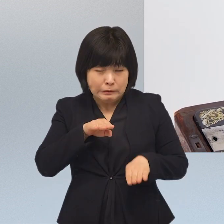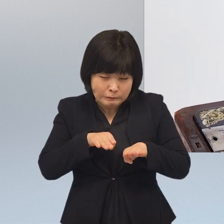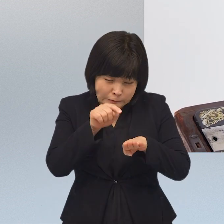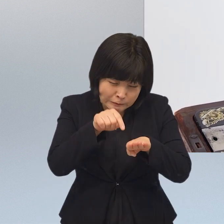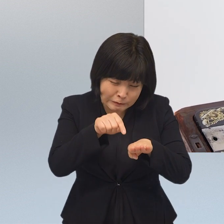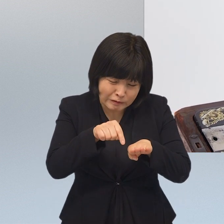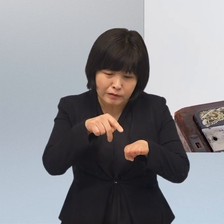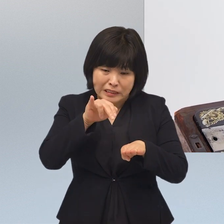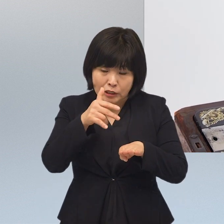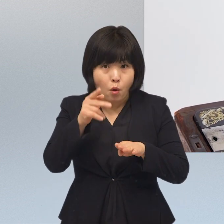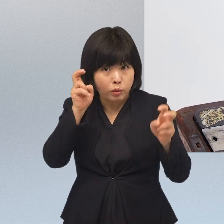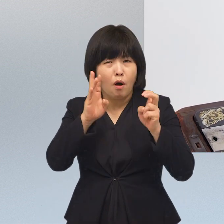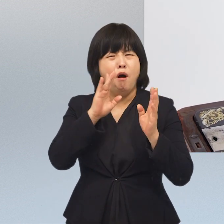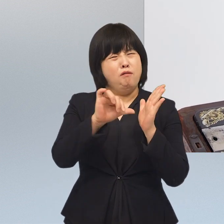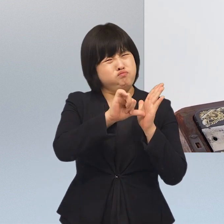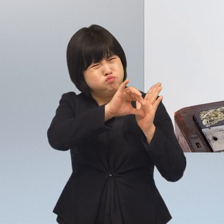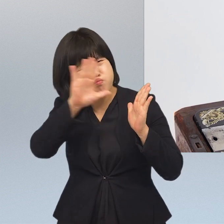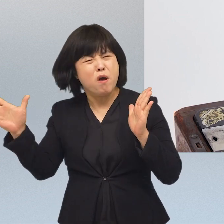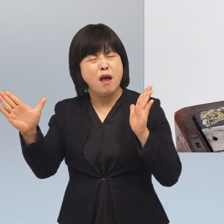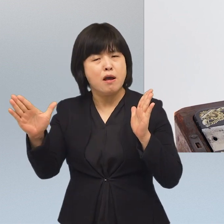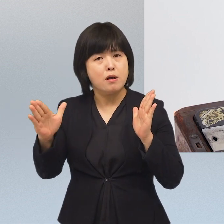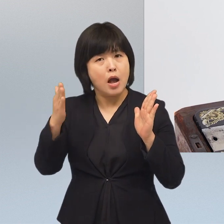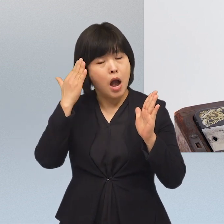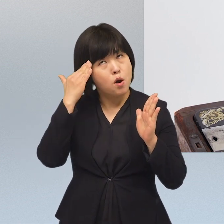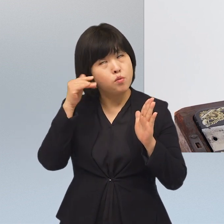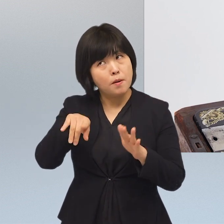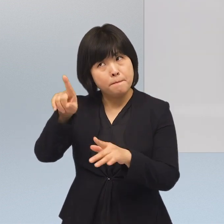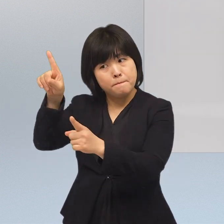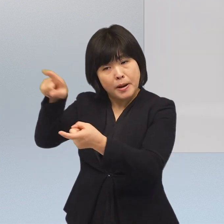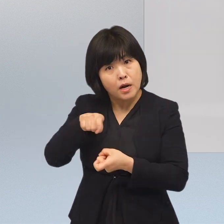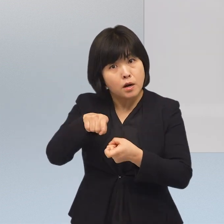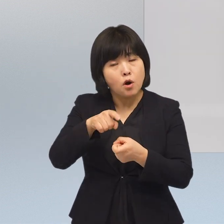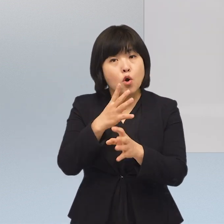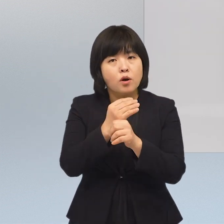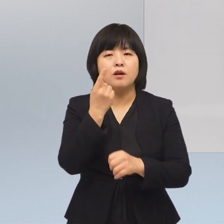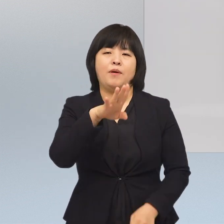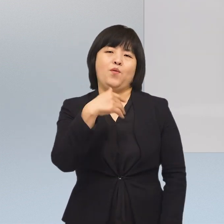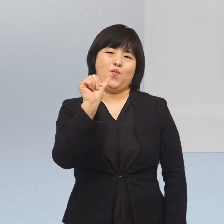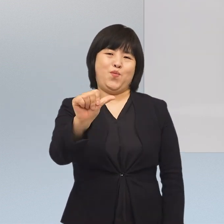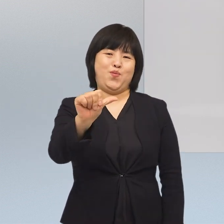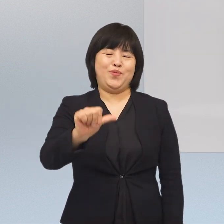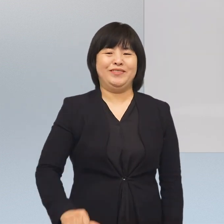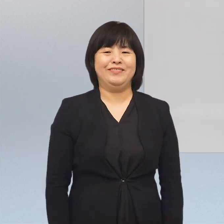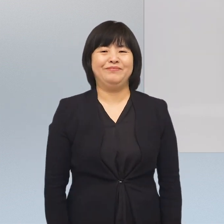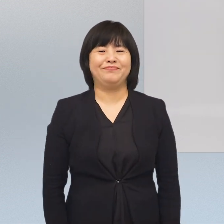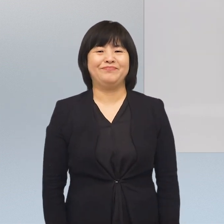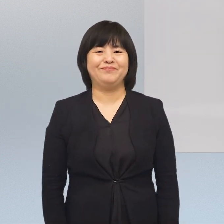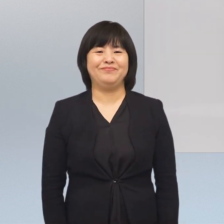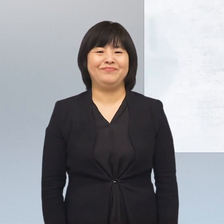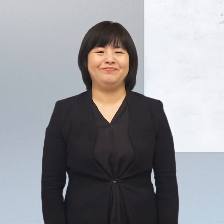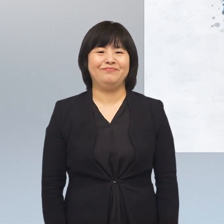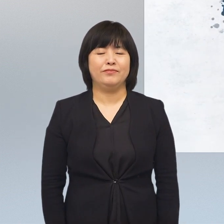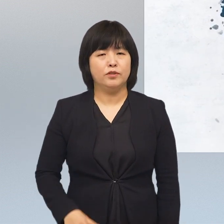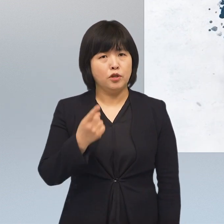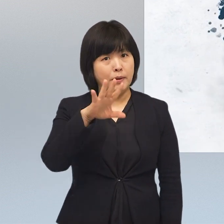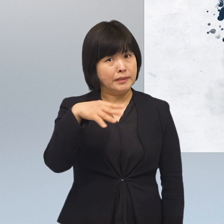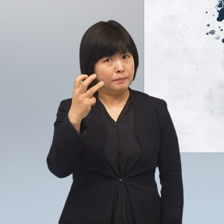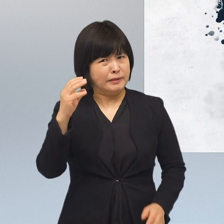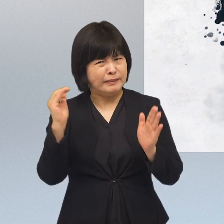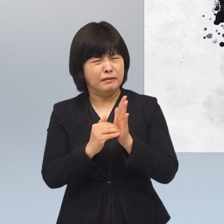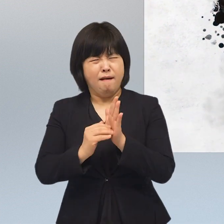또 특히 재봉틀은 싱거미싱사가 가장 유명한데, 그 싱거미싱이 이제 우리나라에는 1905년에 들어오게